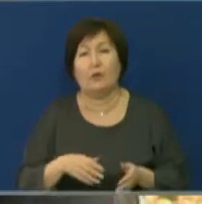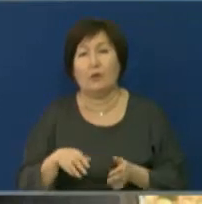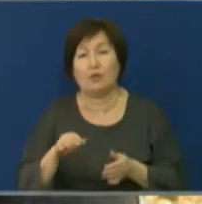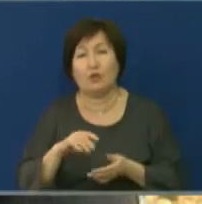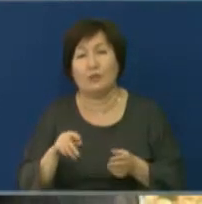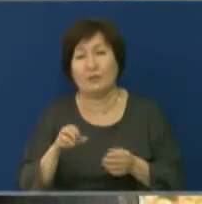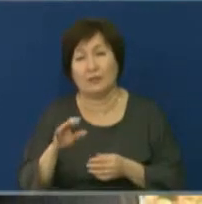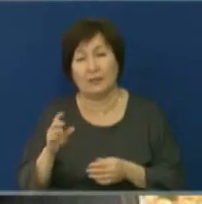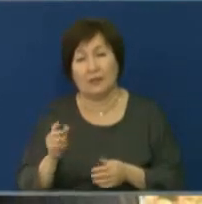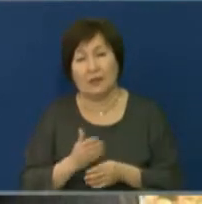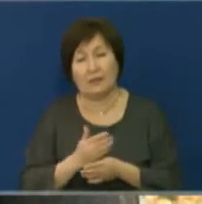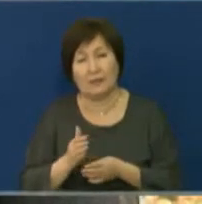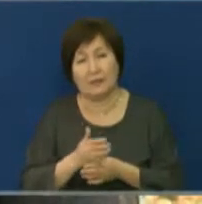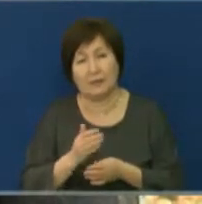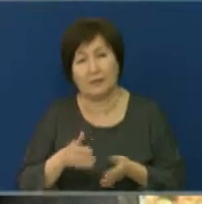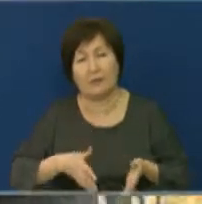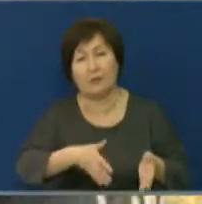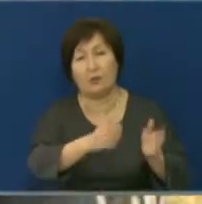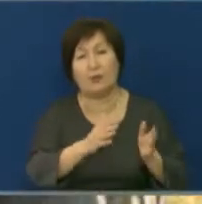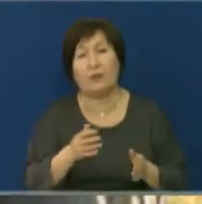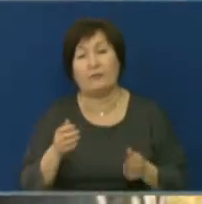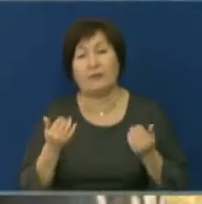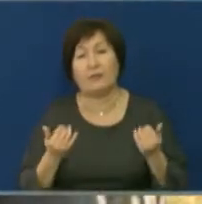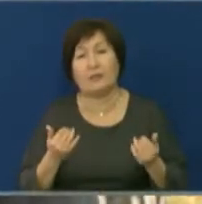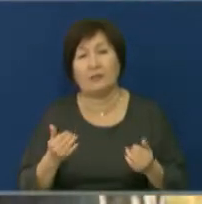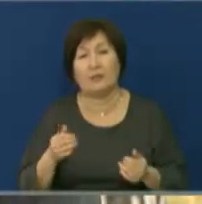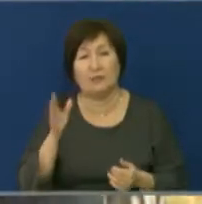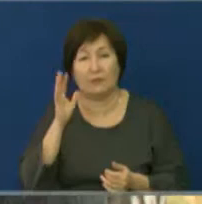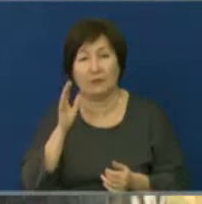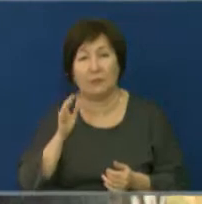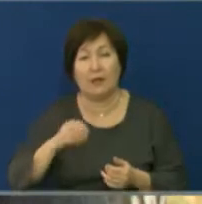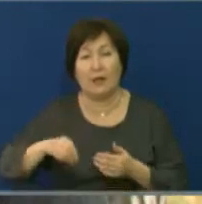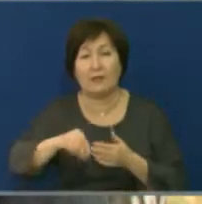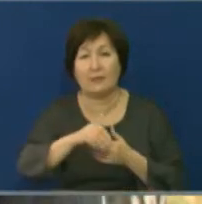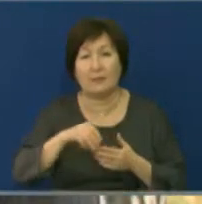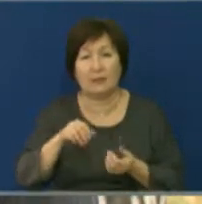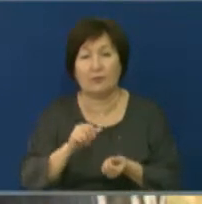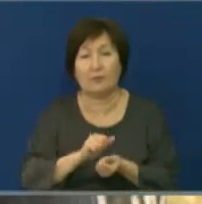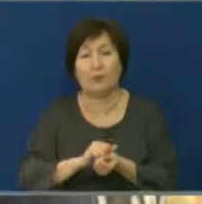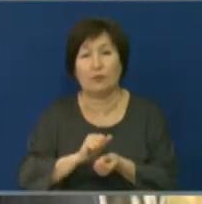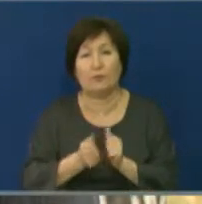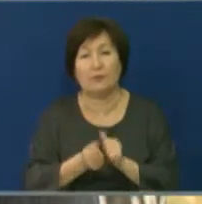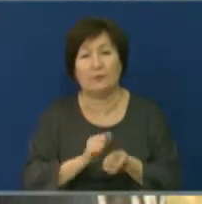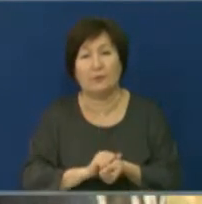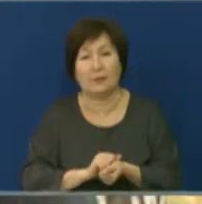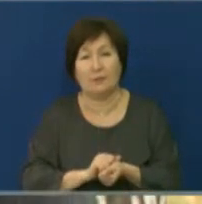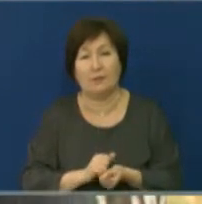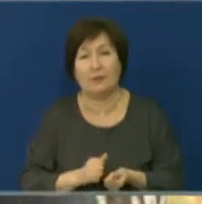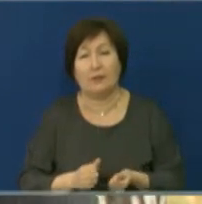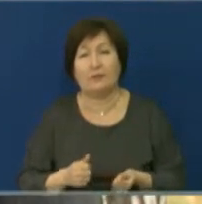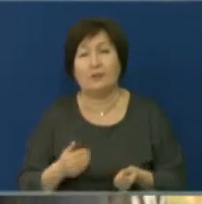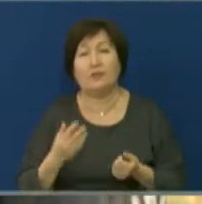в настоящий момент отсыпаются. На сегодняшний день подрядчиком облсшекжол выполнено